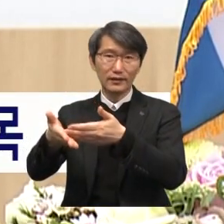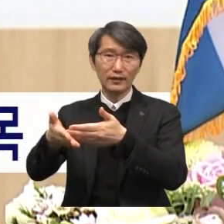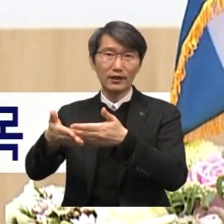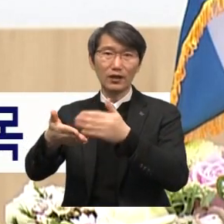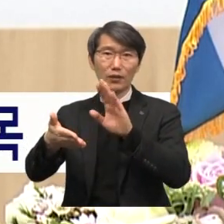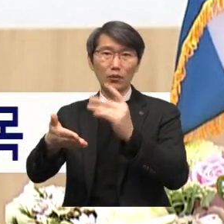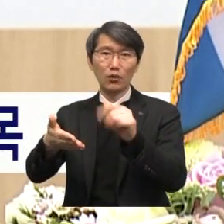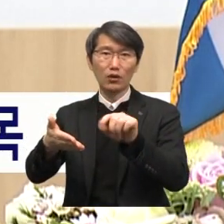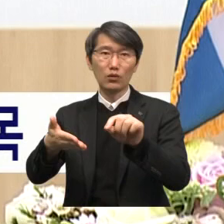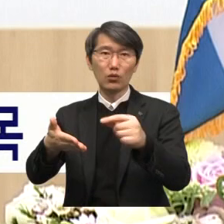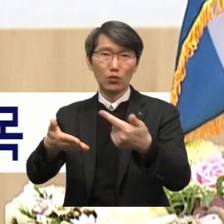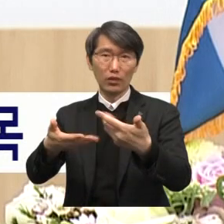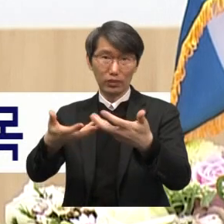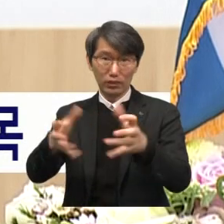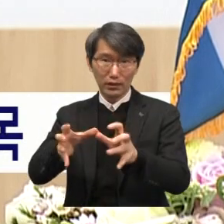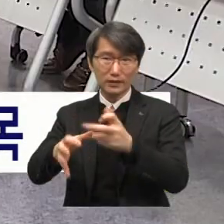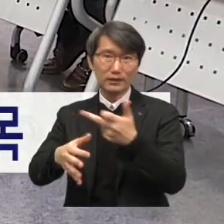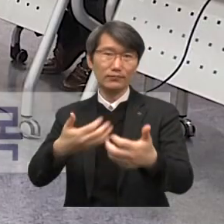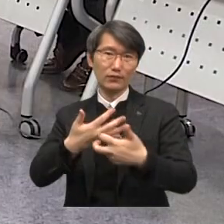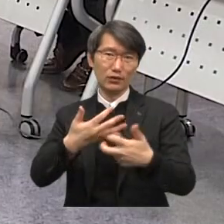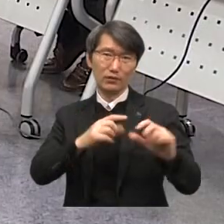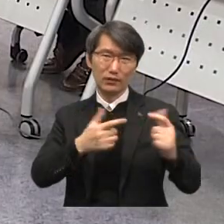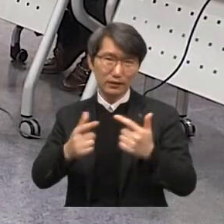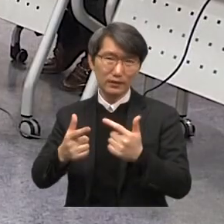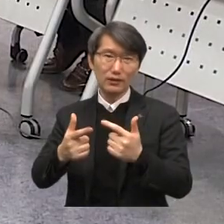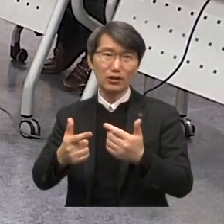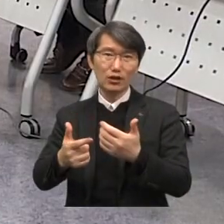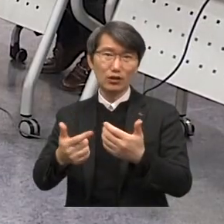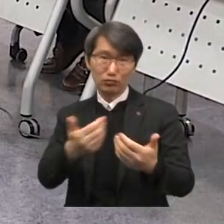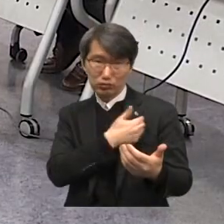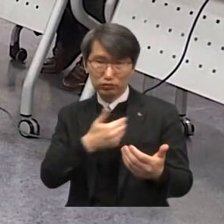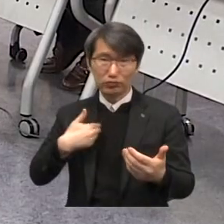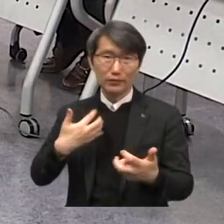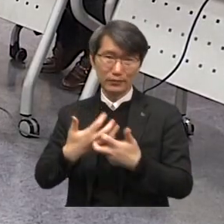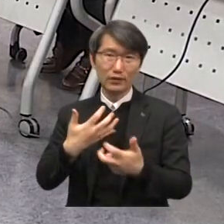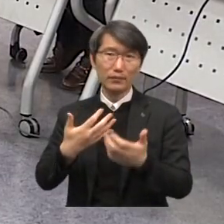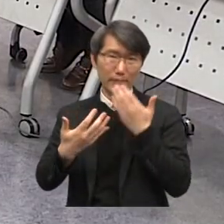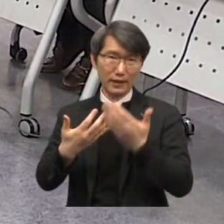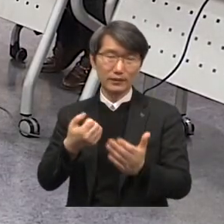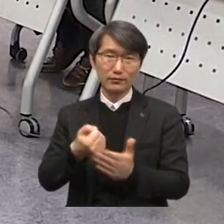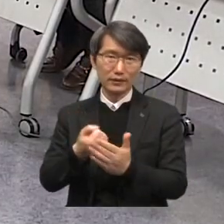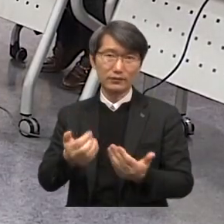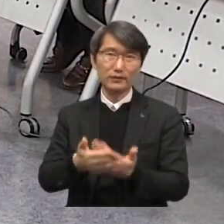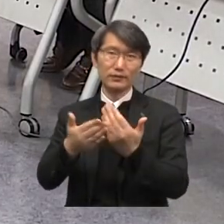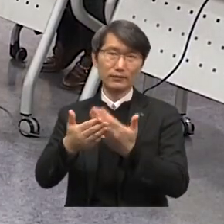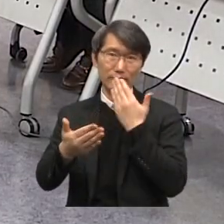측은 고양시에 위치한 대형병원 등 풍부한 의료 인프라에서 성장